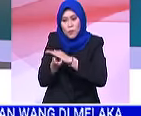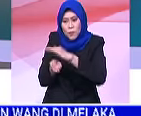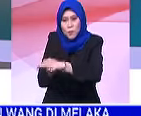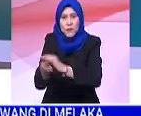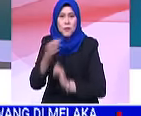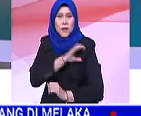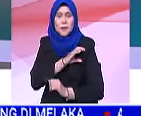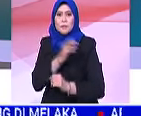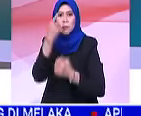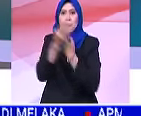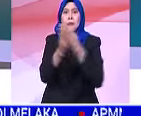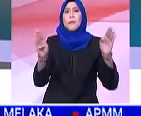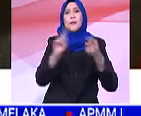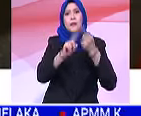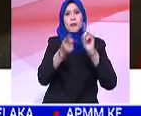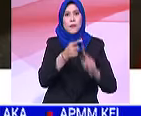lain yang ditangkap.